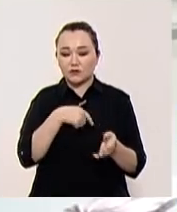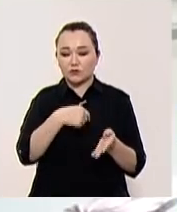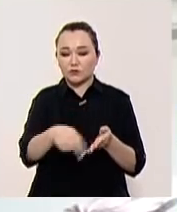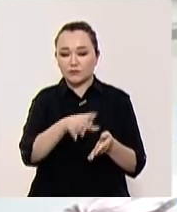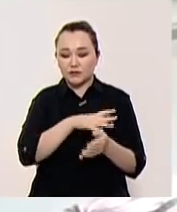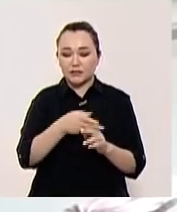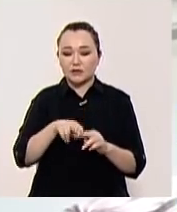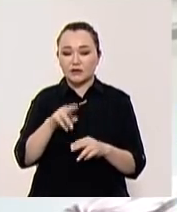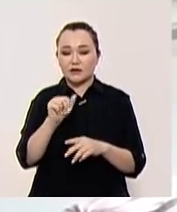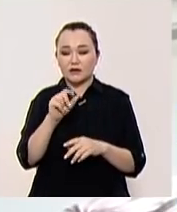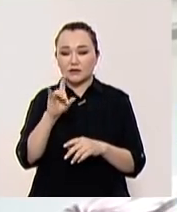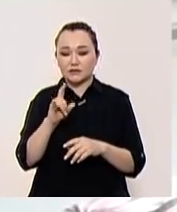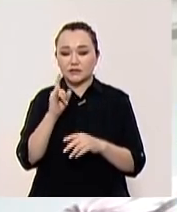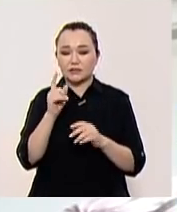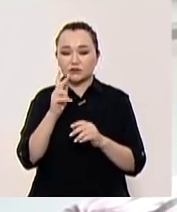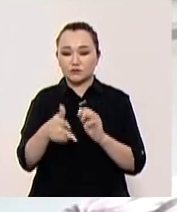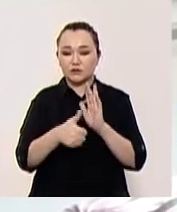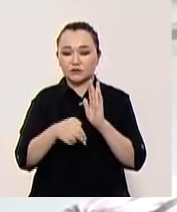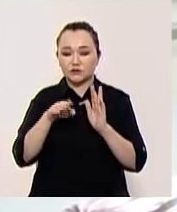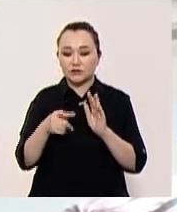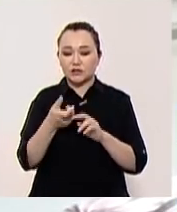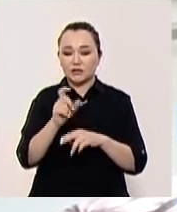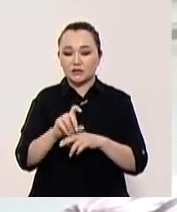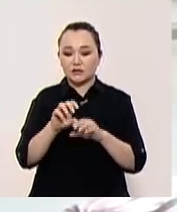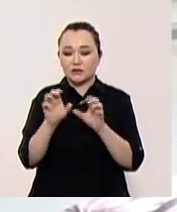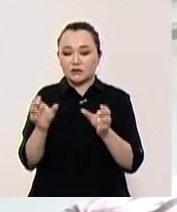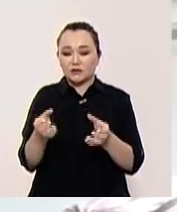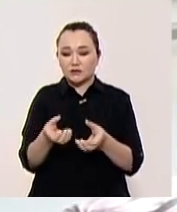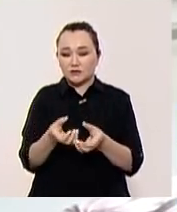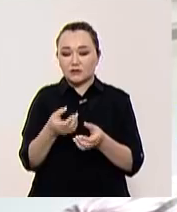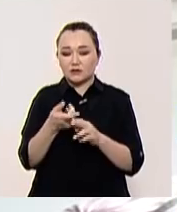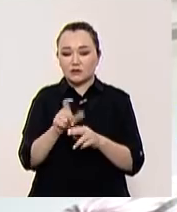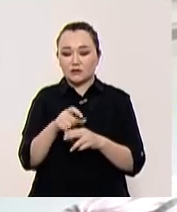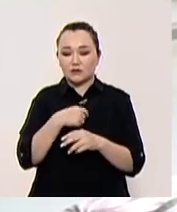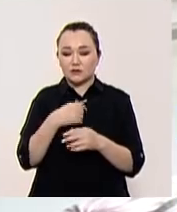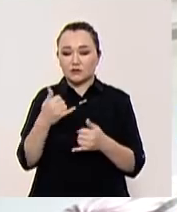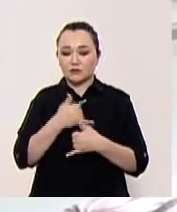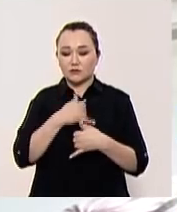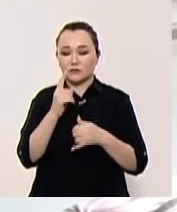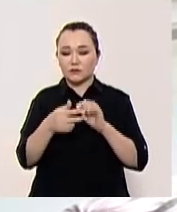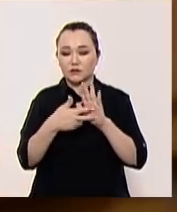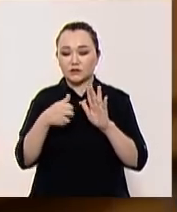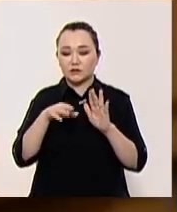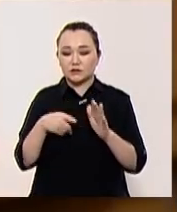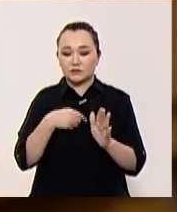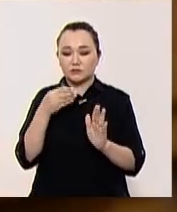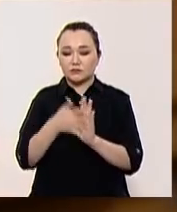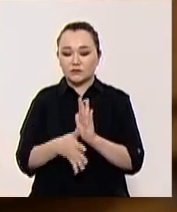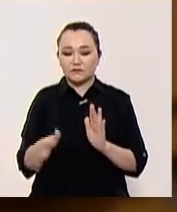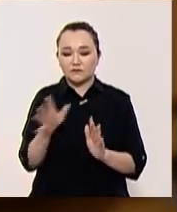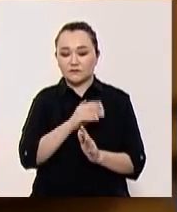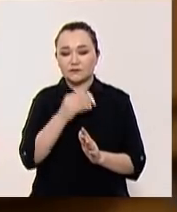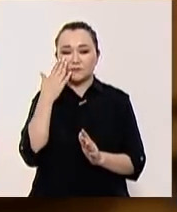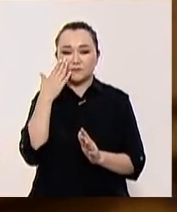Мына қазының бағасы 3600 теңге. Осы бір кішкентай бір тілімі маған 1800 теңгеге шықты. Барлық шығын